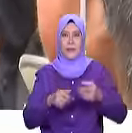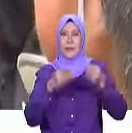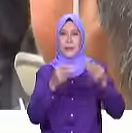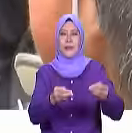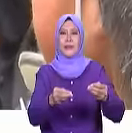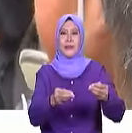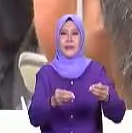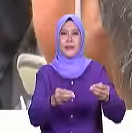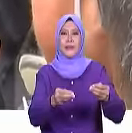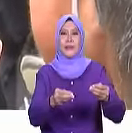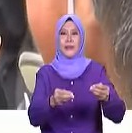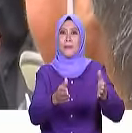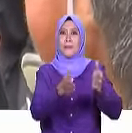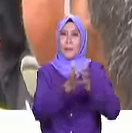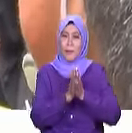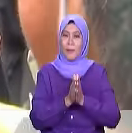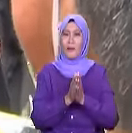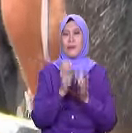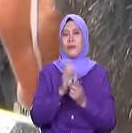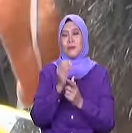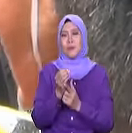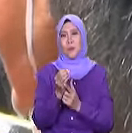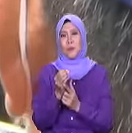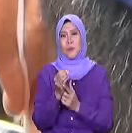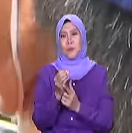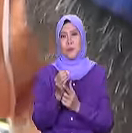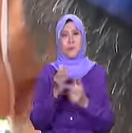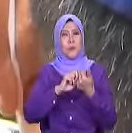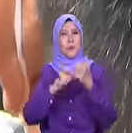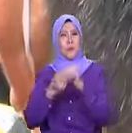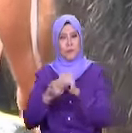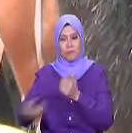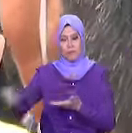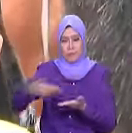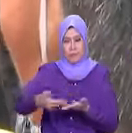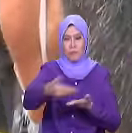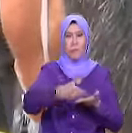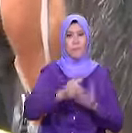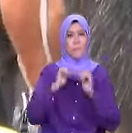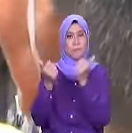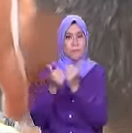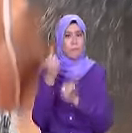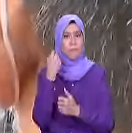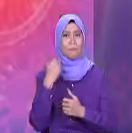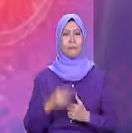kepada permintaan ataupun masalah yang dikemukakan oleh persatuan tadi.